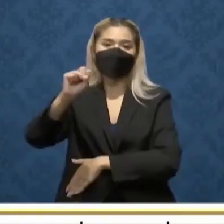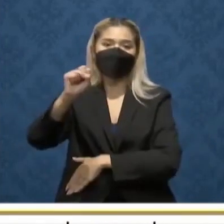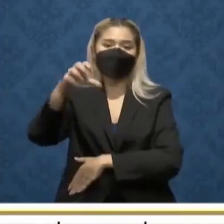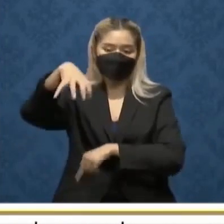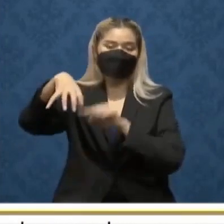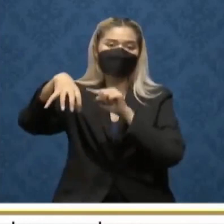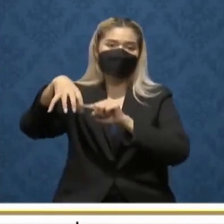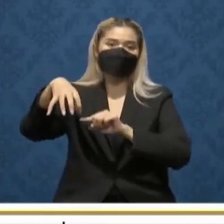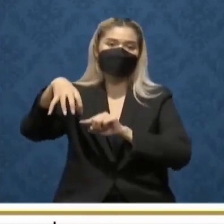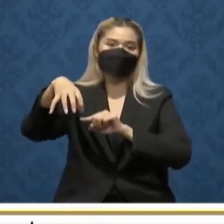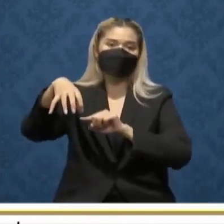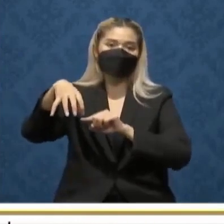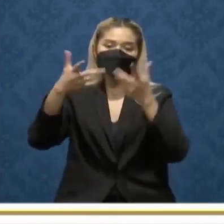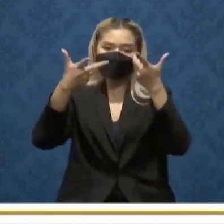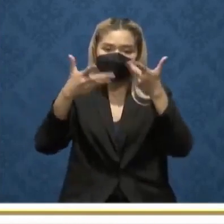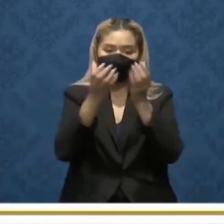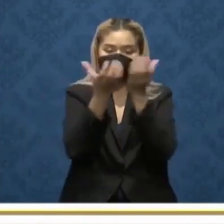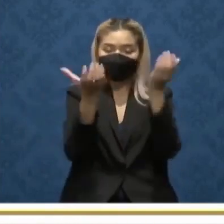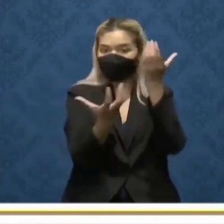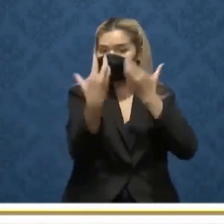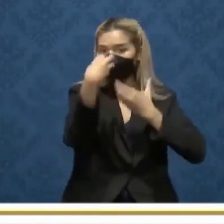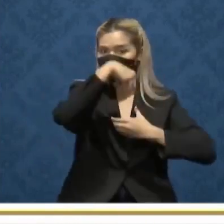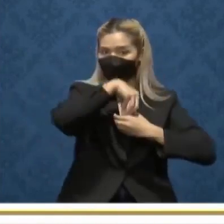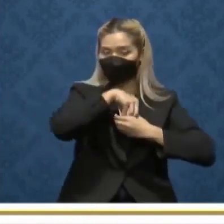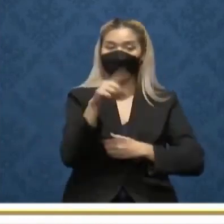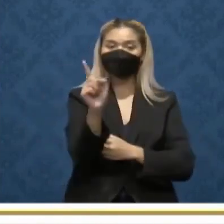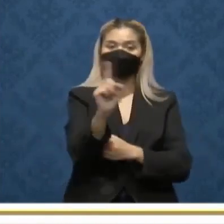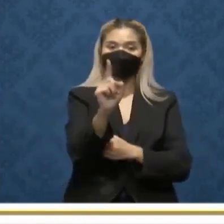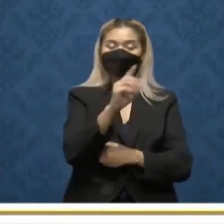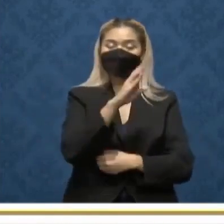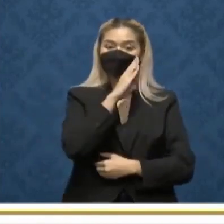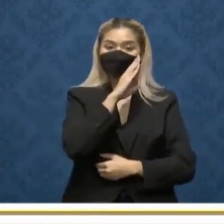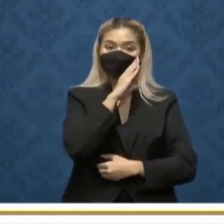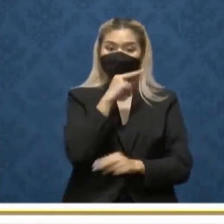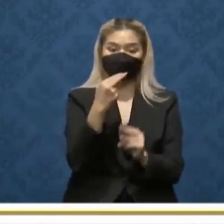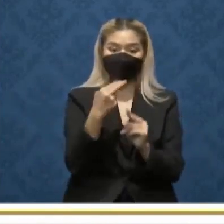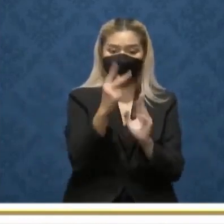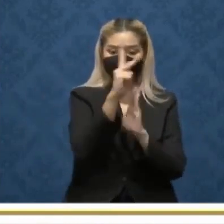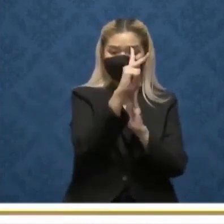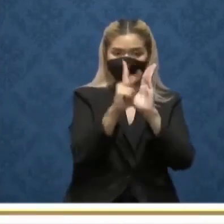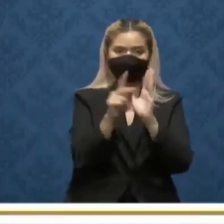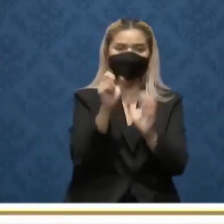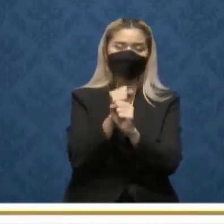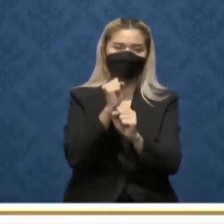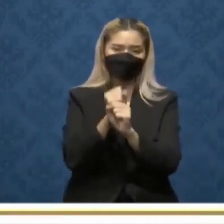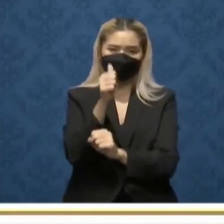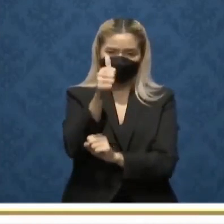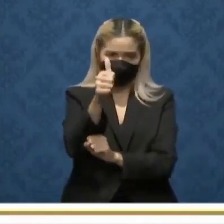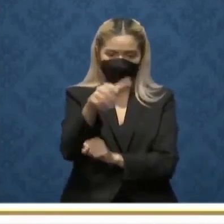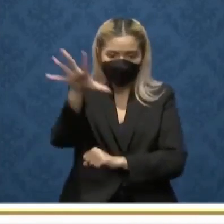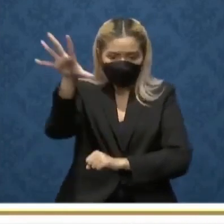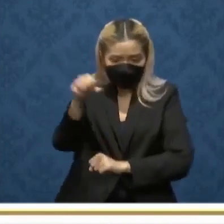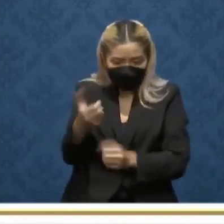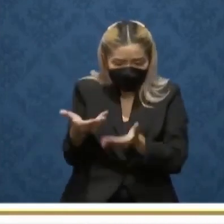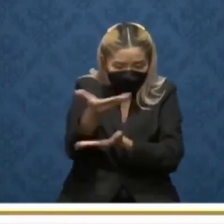และด้วยสิทธิตามรัฐธรรมนูญคือการเข้าชื่อเสนอกฎหมายนั้นสามารถทำได้และถูกนำมาพิจาร